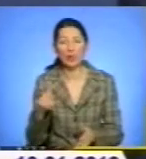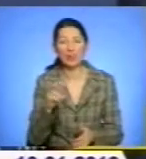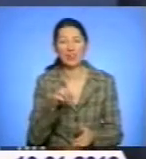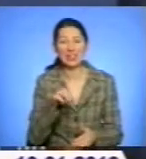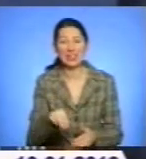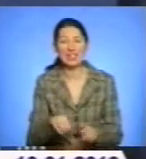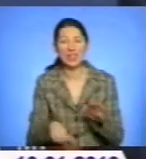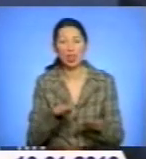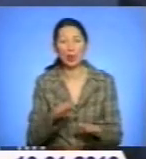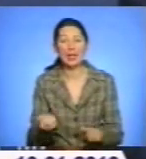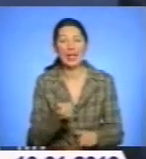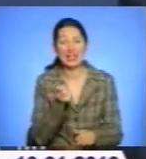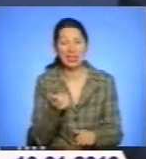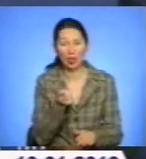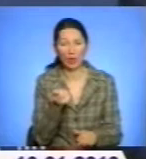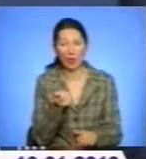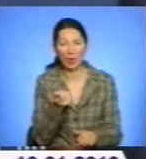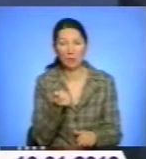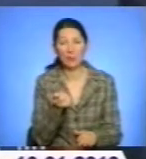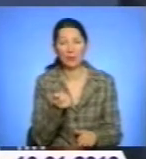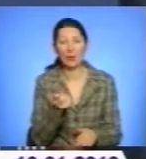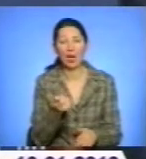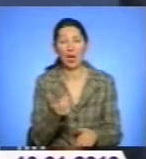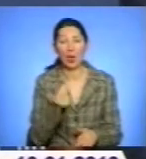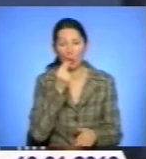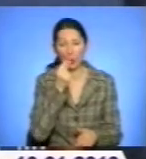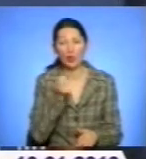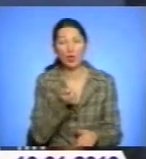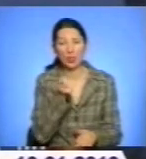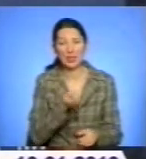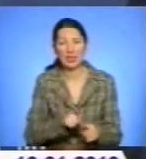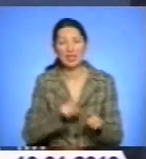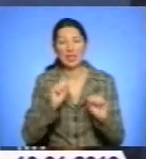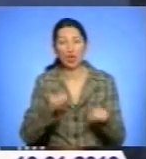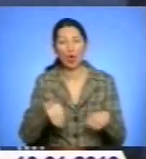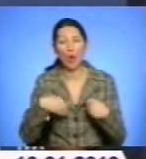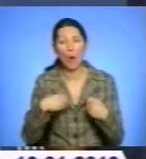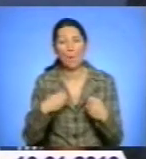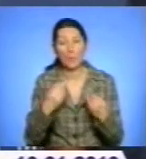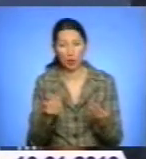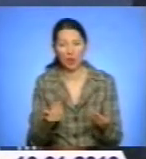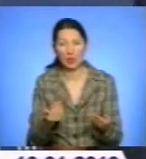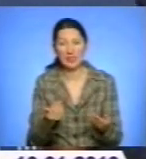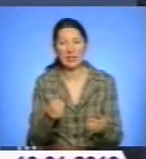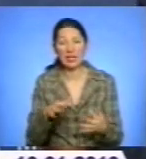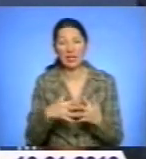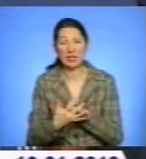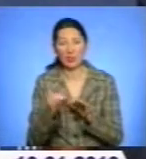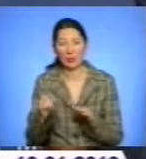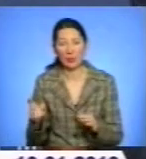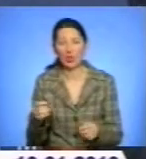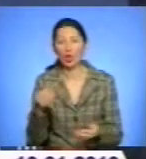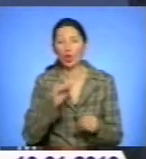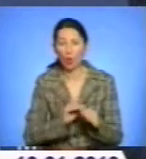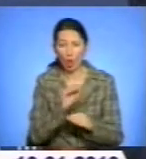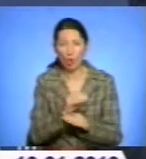1 200 000 тонн зернових, продовольчого зерна, і це дало можливість сільгоспвиробникам додатково